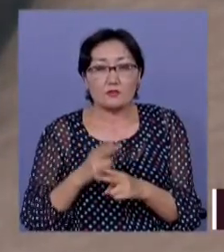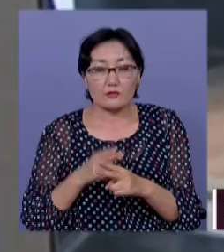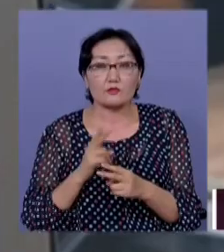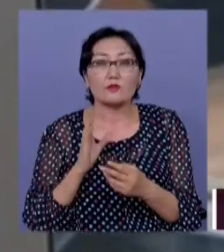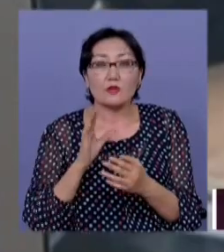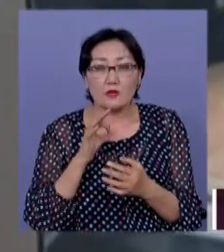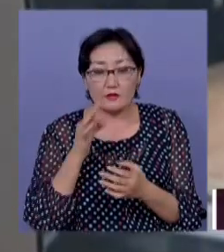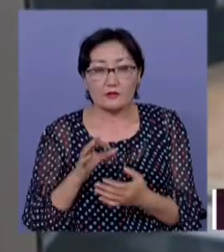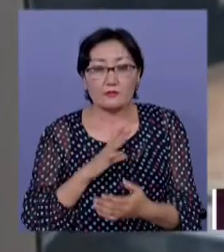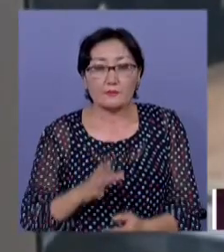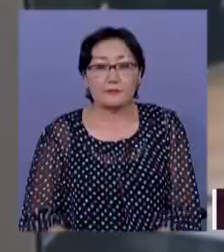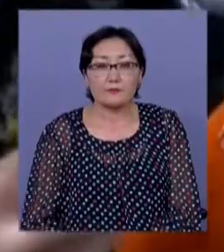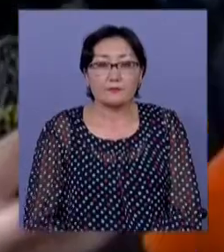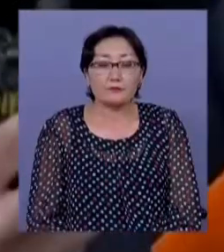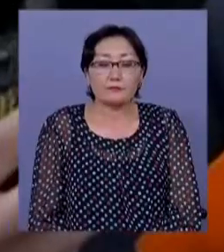жатқанын айтты.